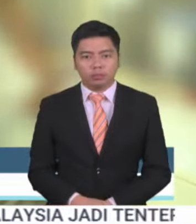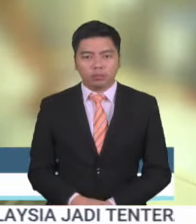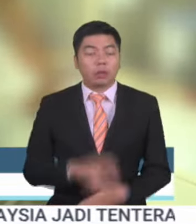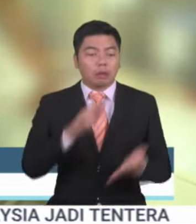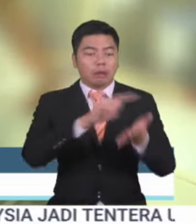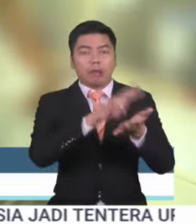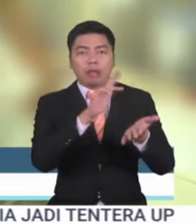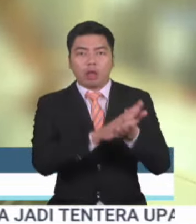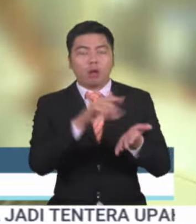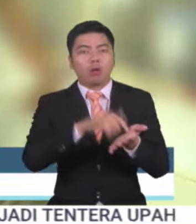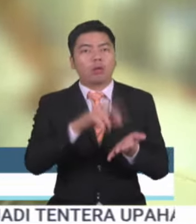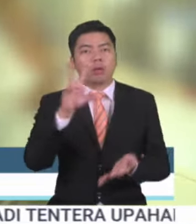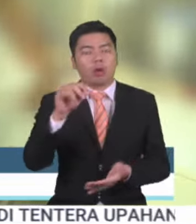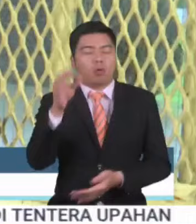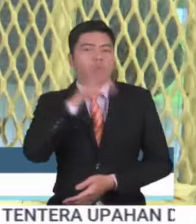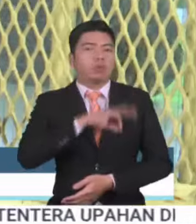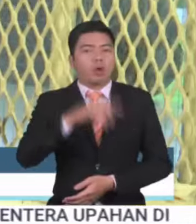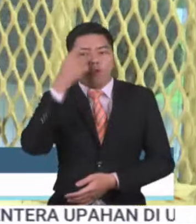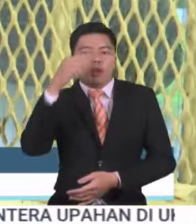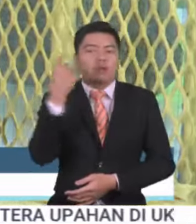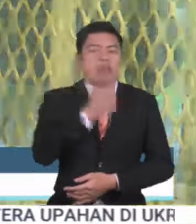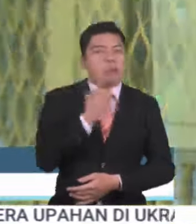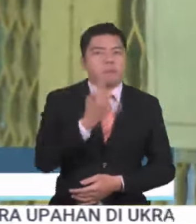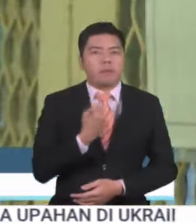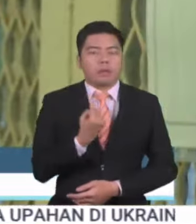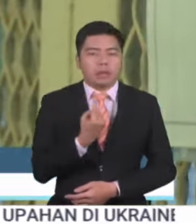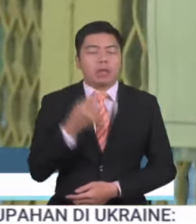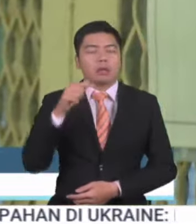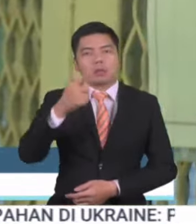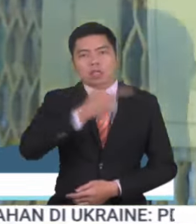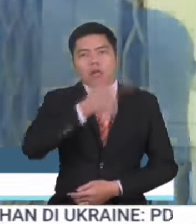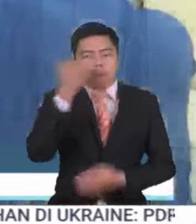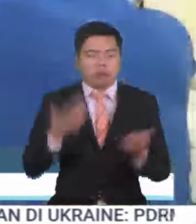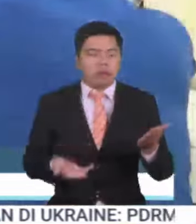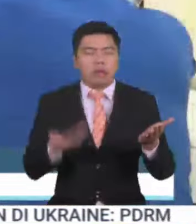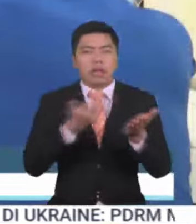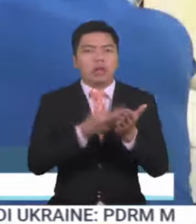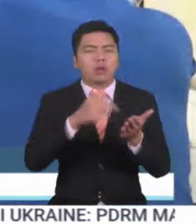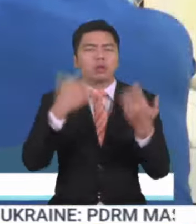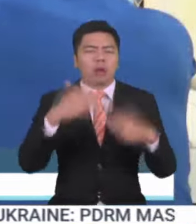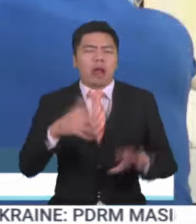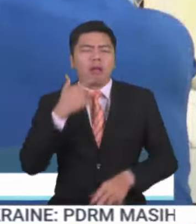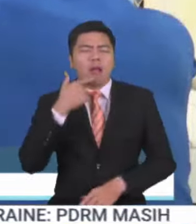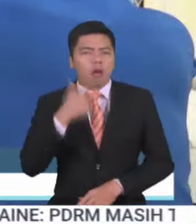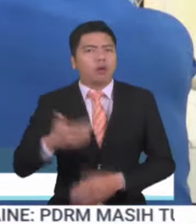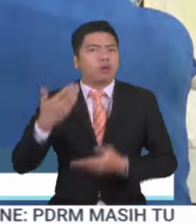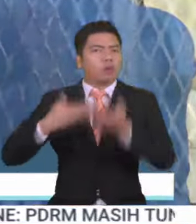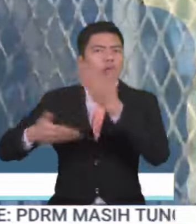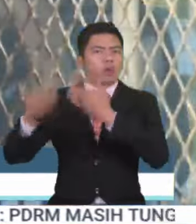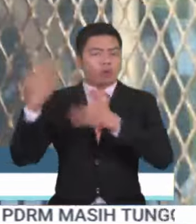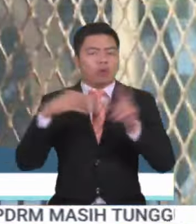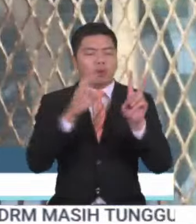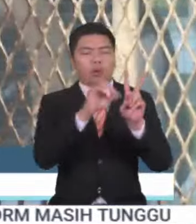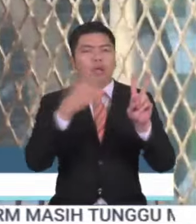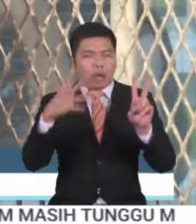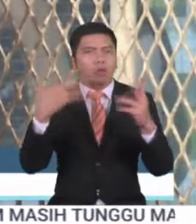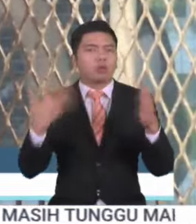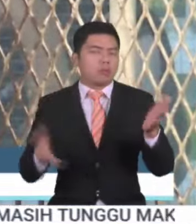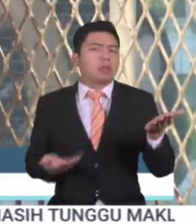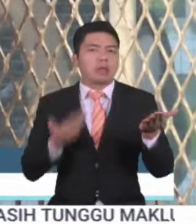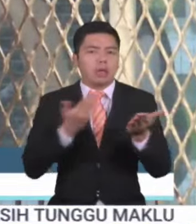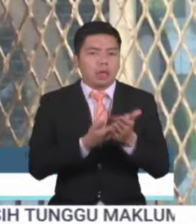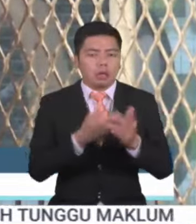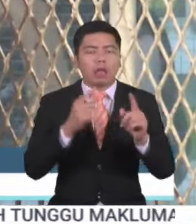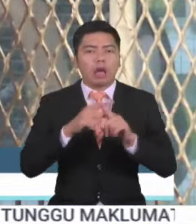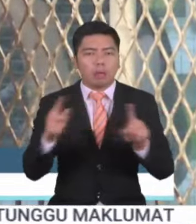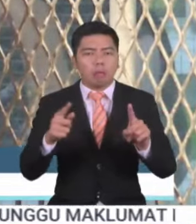Pelaksanaan ini tidak memihak kepada mana-mana individu. Ini memandangkan cadangan mengenainya telah lama dibangkitkan sejak 2015 lagi. Malah